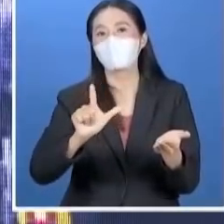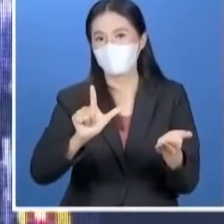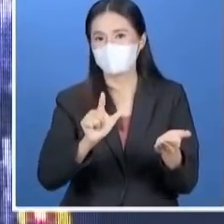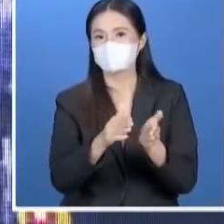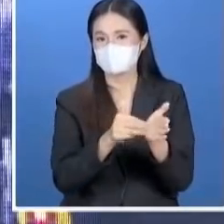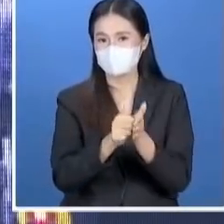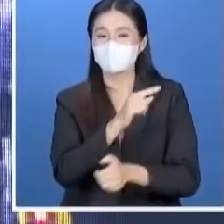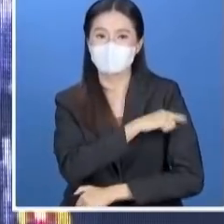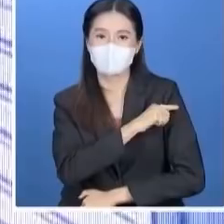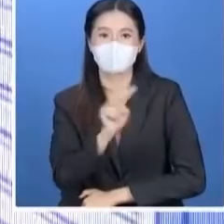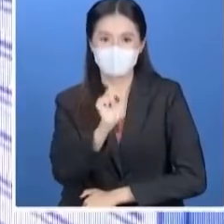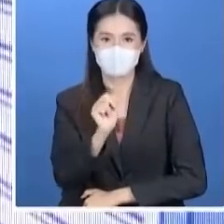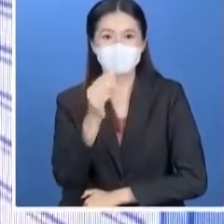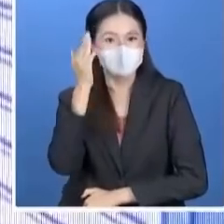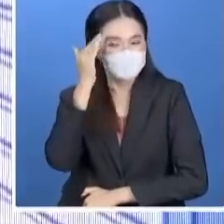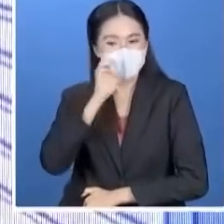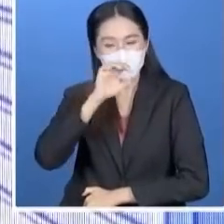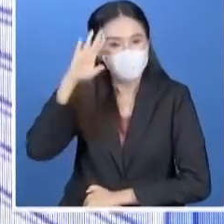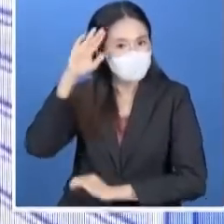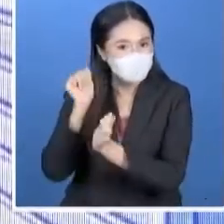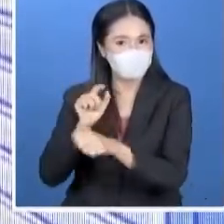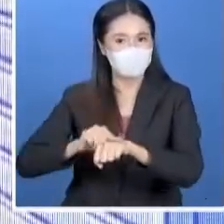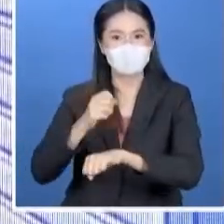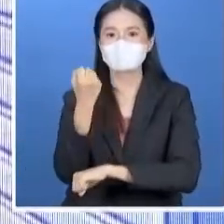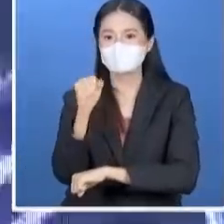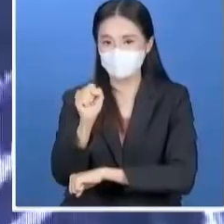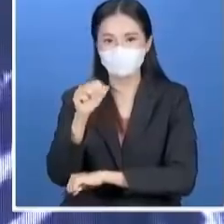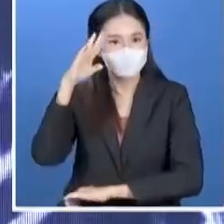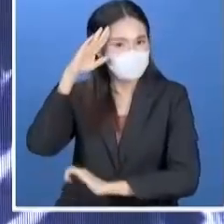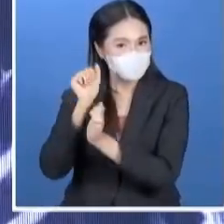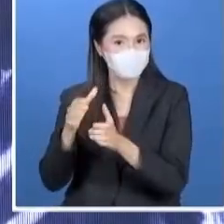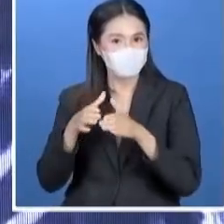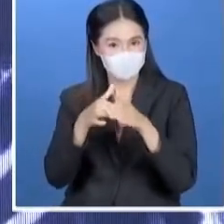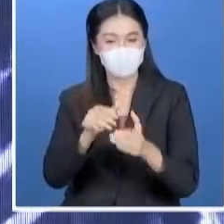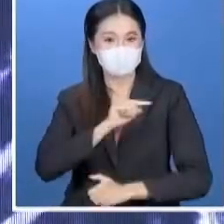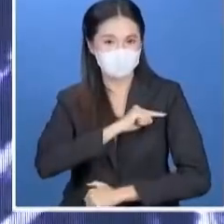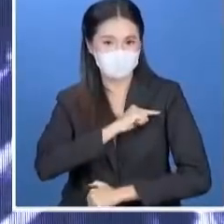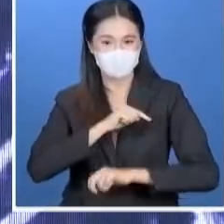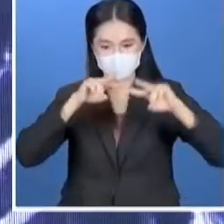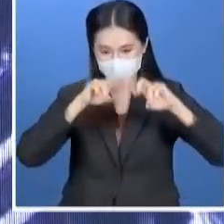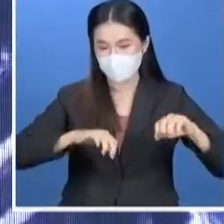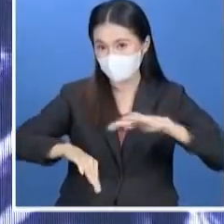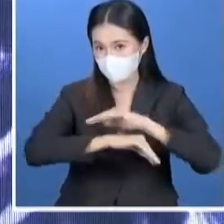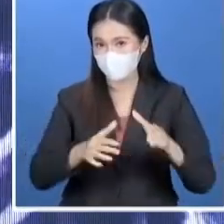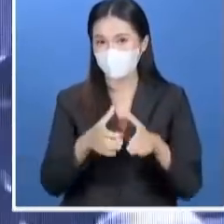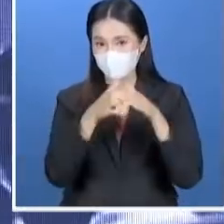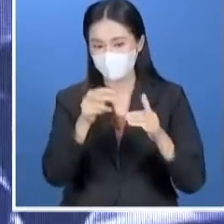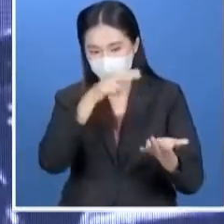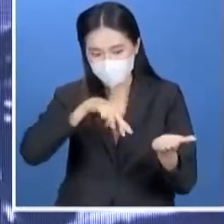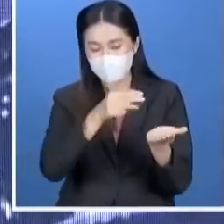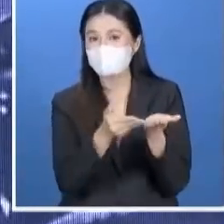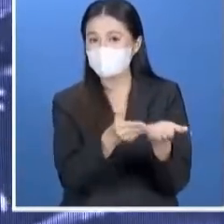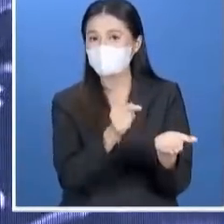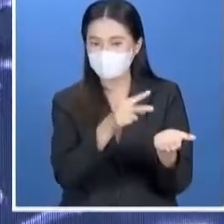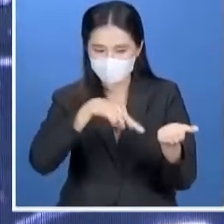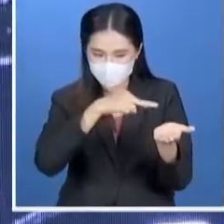จึงได้แจ้งให้พนักงานสอบสวนทราบจากนั้นเวลา 10:00 นพนักงานสอบสวนพร้อมเจ้าหน้าที่กองพิสูจน์หลักฐานก็ได้เข้ามาตรวจสอบ